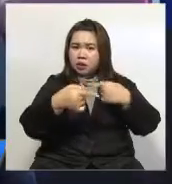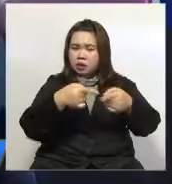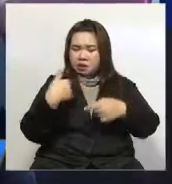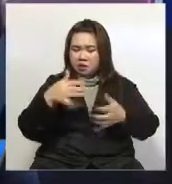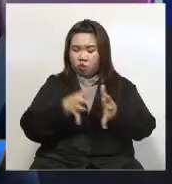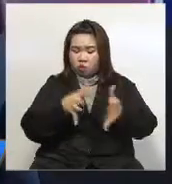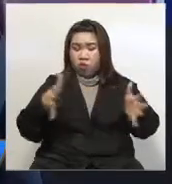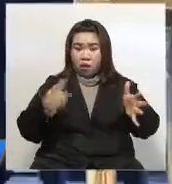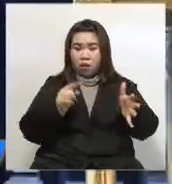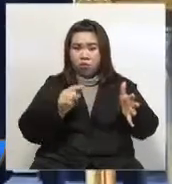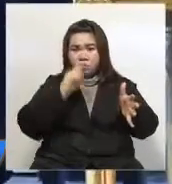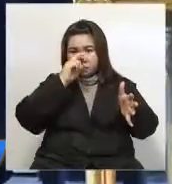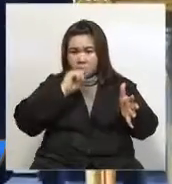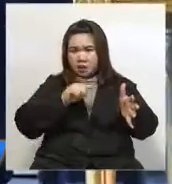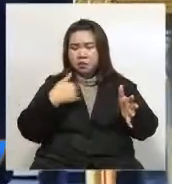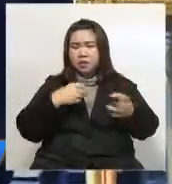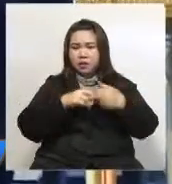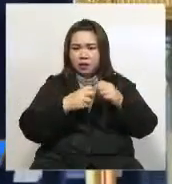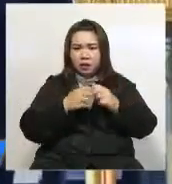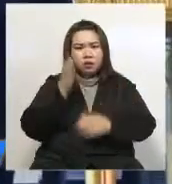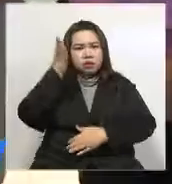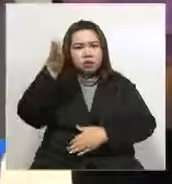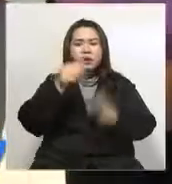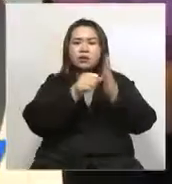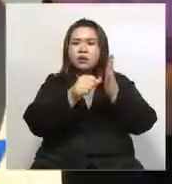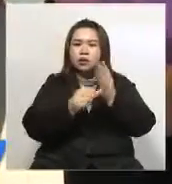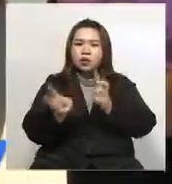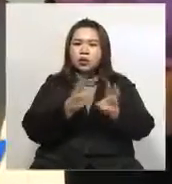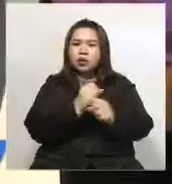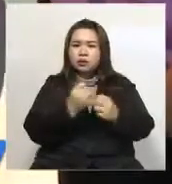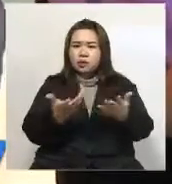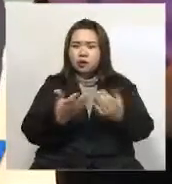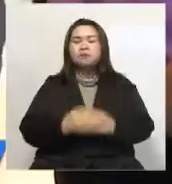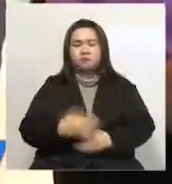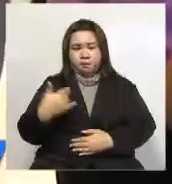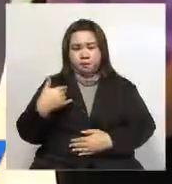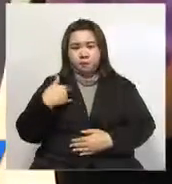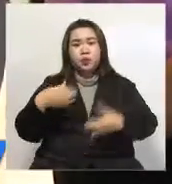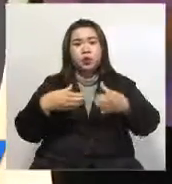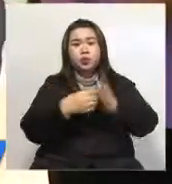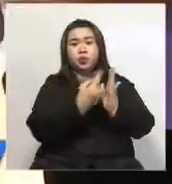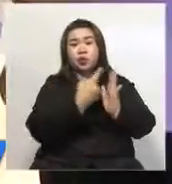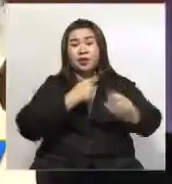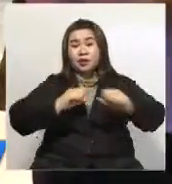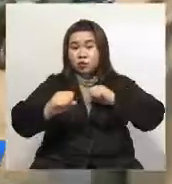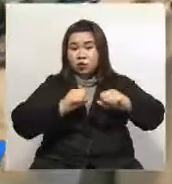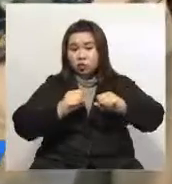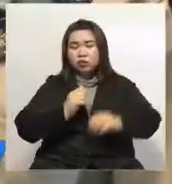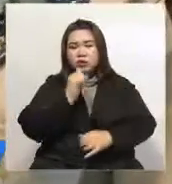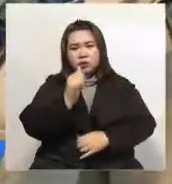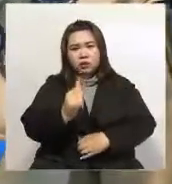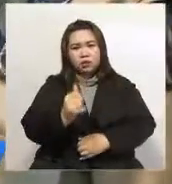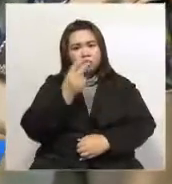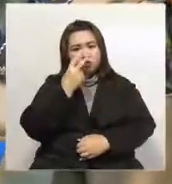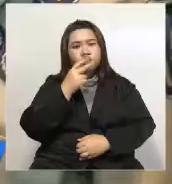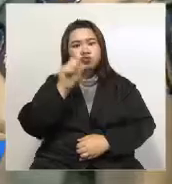เทศไทยรวมถึงแนวทางการแก้ไขในอนาคตโดยหนึ่งในเยาวชนที่เข้าร่วมกิจกรรมวันสิ่งแวดล้อมโลกในครั้งนี้ค่ะรู้สึกเห็น